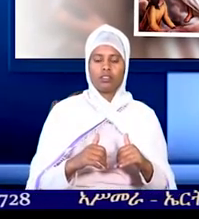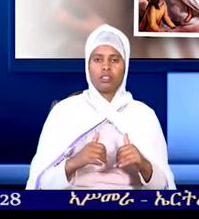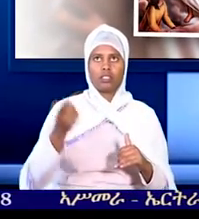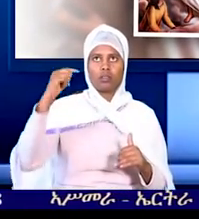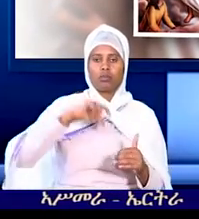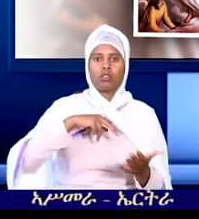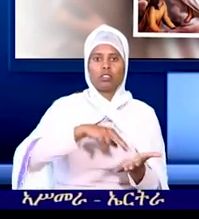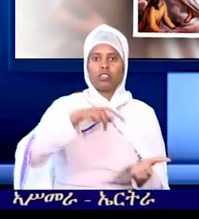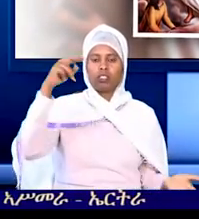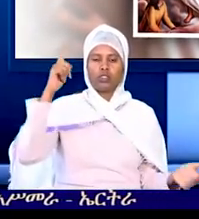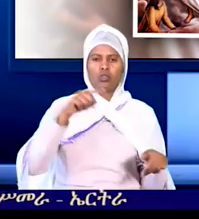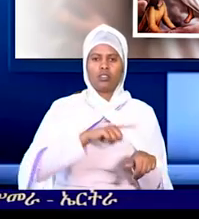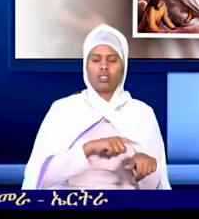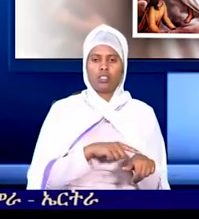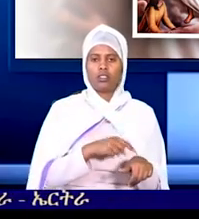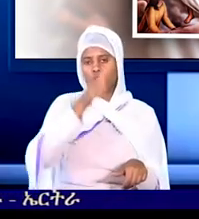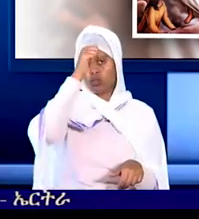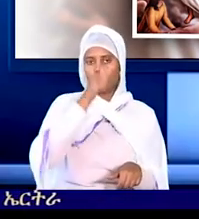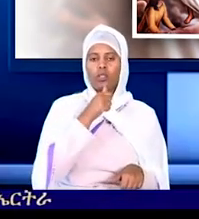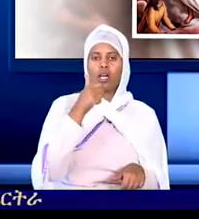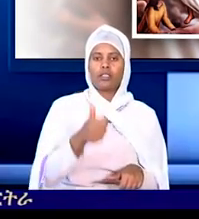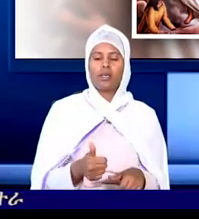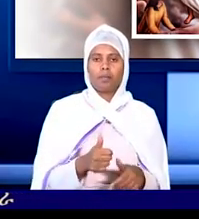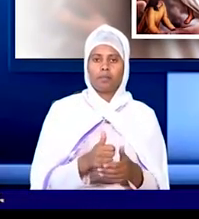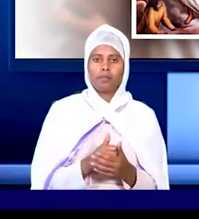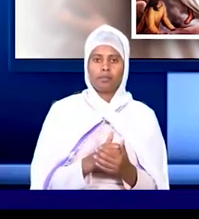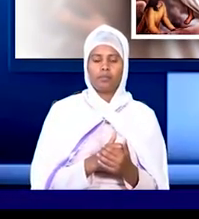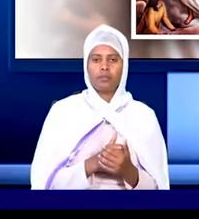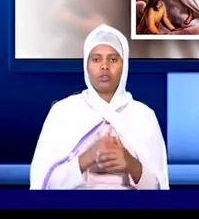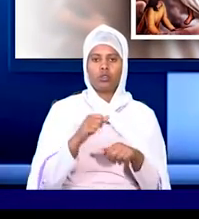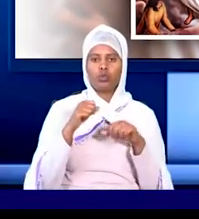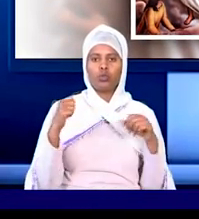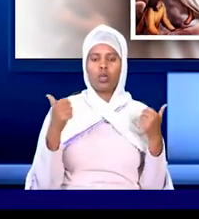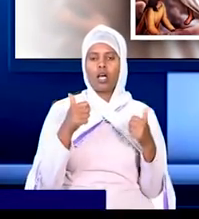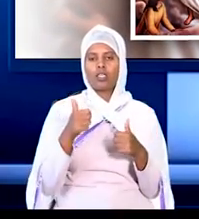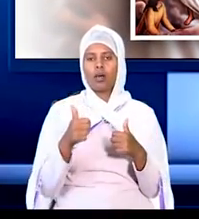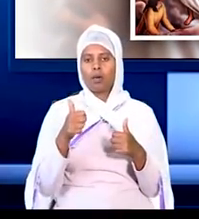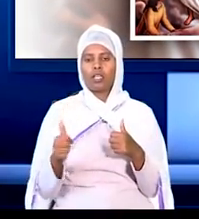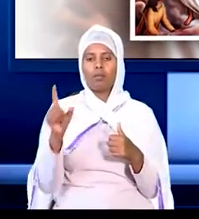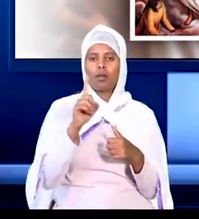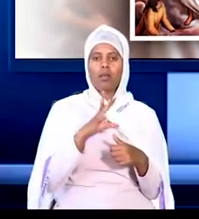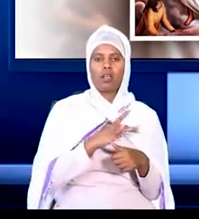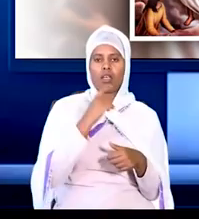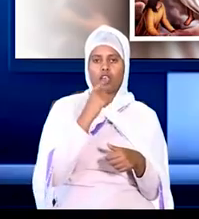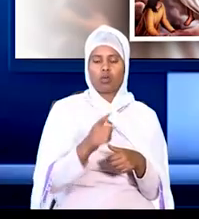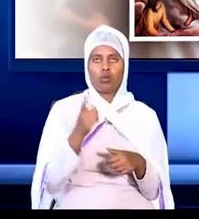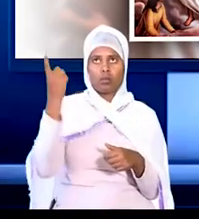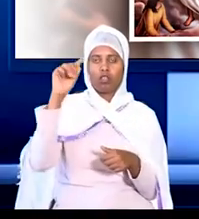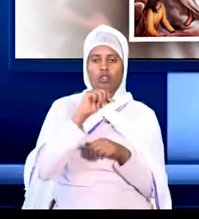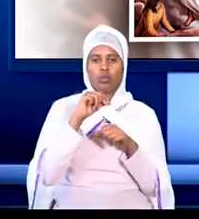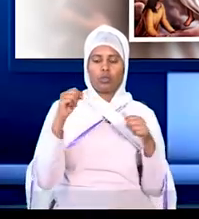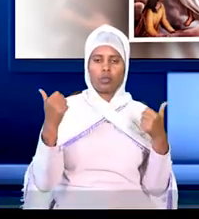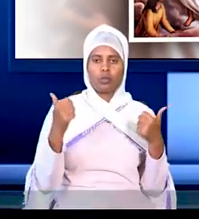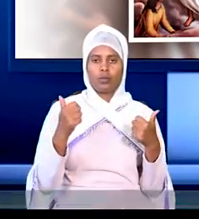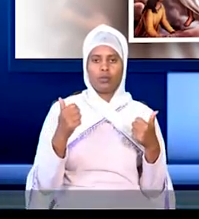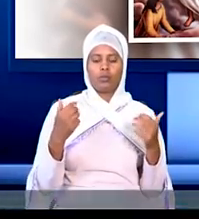ካብ መቃብር ሙታን ዘተሰኣላ ከምታ ሰዓትት እያ ንኣቦና ኣዳም ክፅውዖ ኣዳም ኣዳም